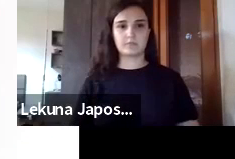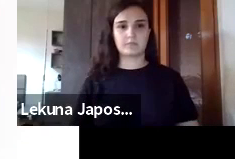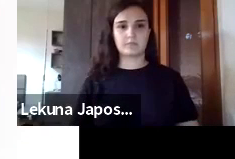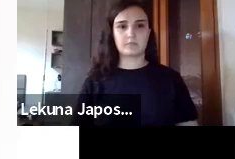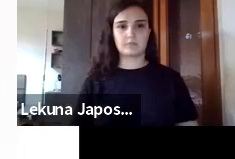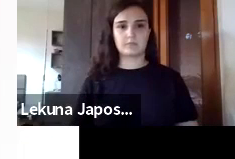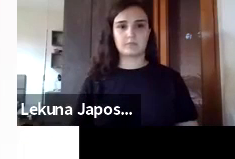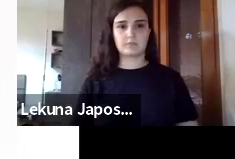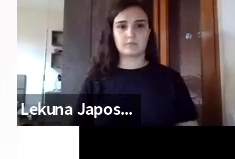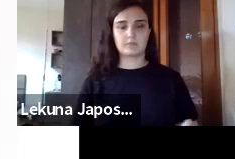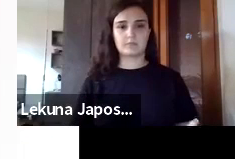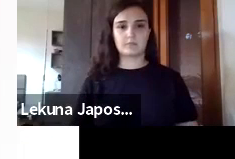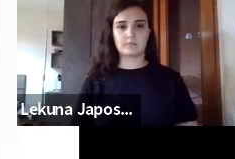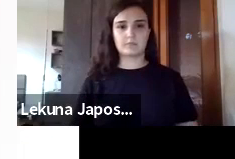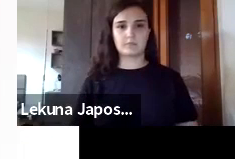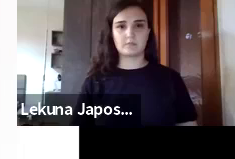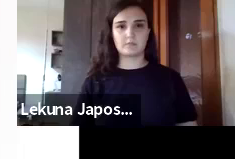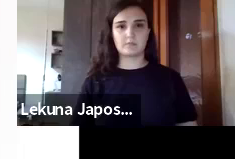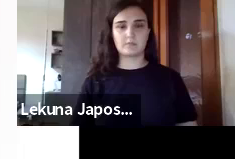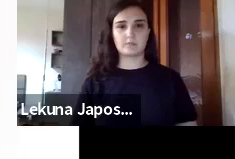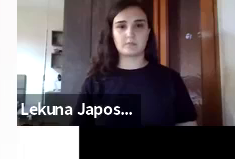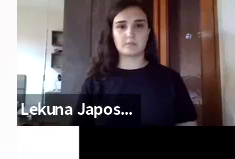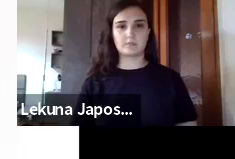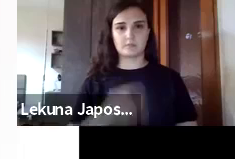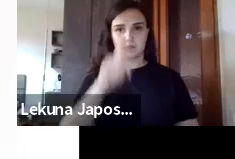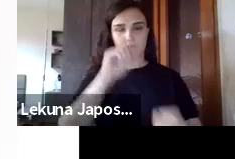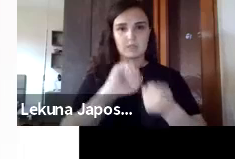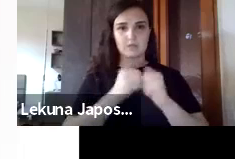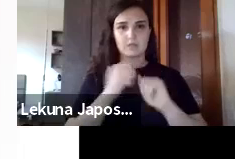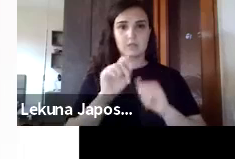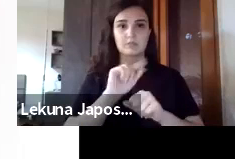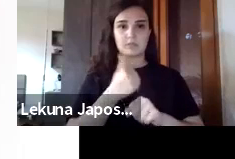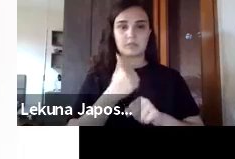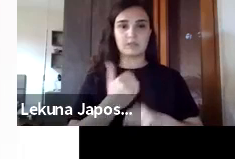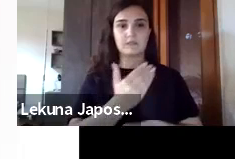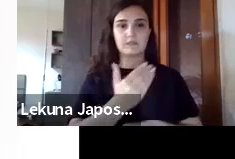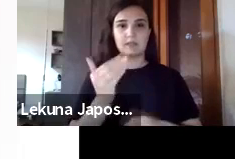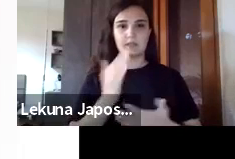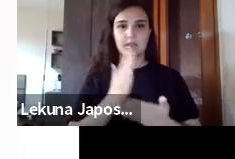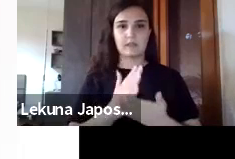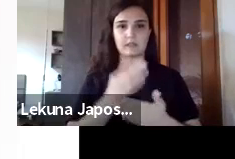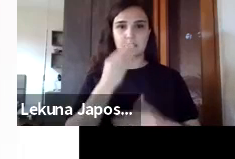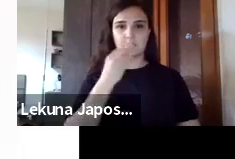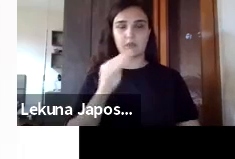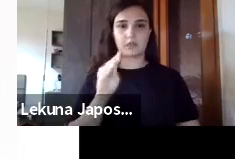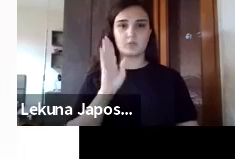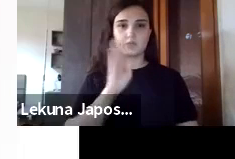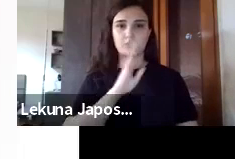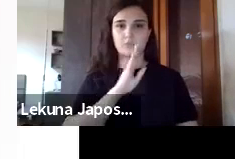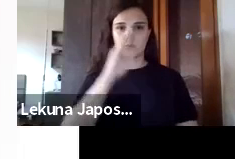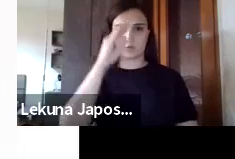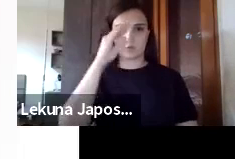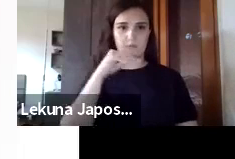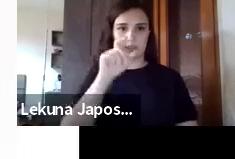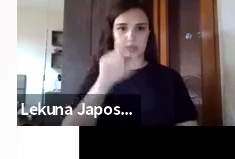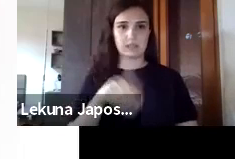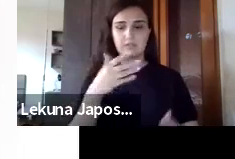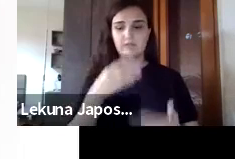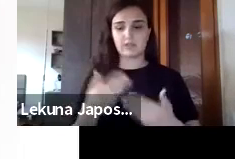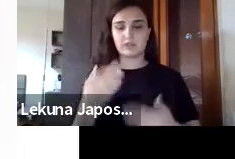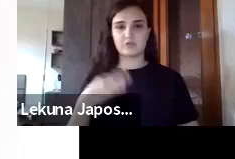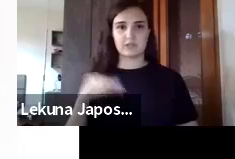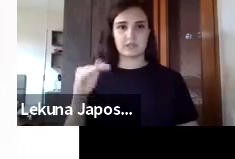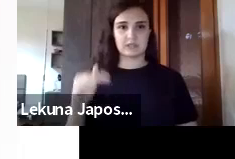მინდა აუცილებლად აღვნიშნო რომ გახსოვდეთ რაც თავარია თქვენ ხართ საუკეთესო მშობელი თქვენი